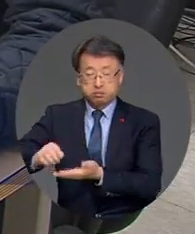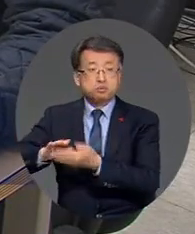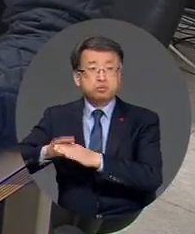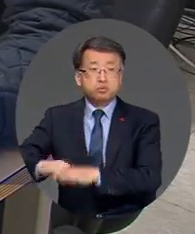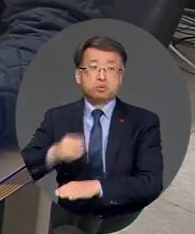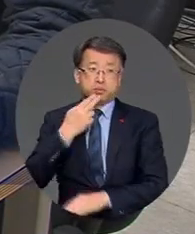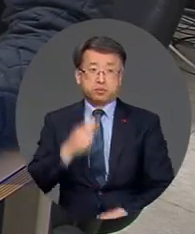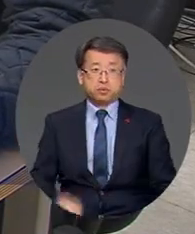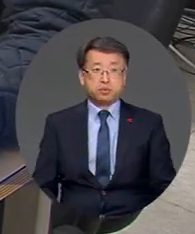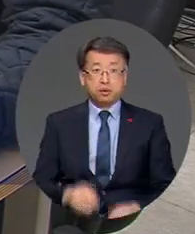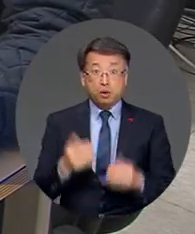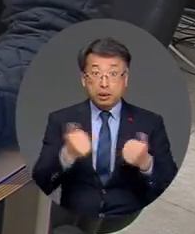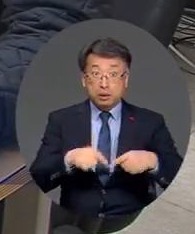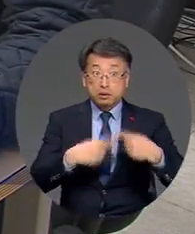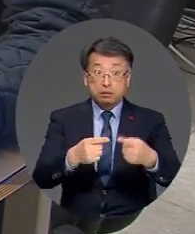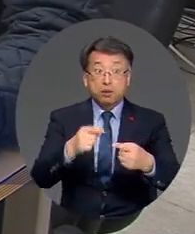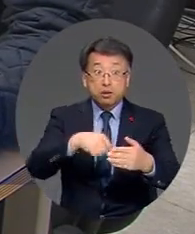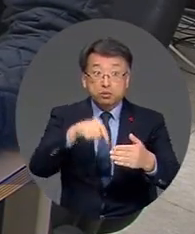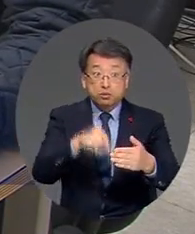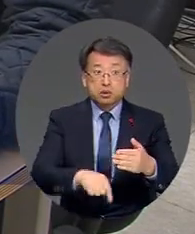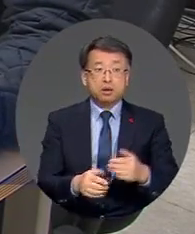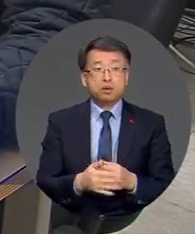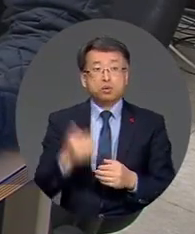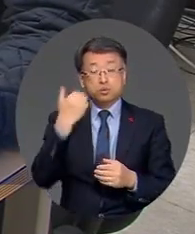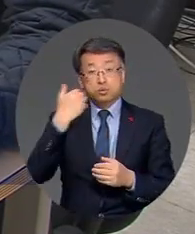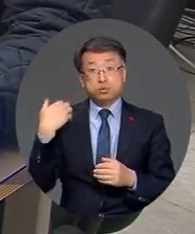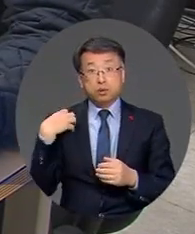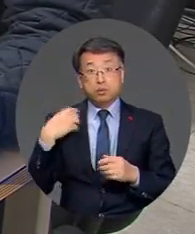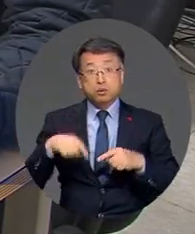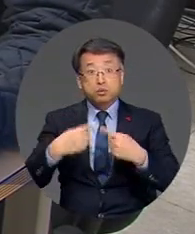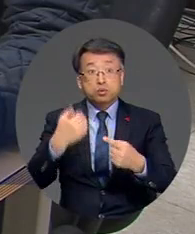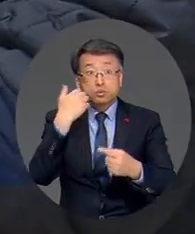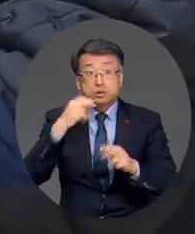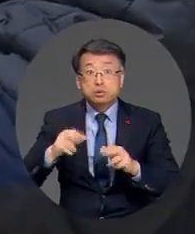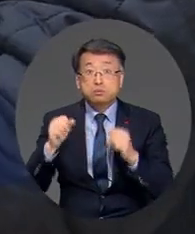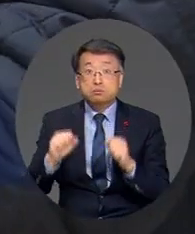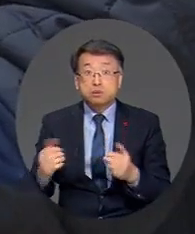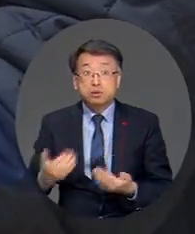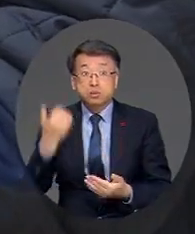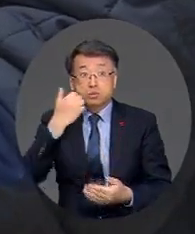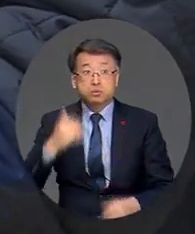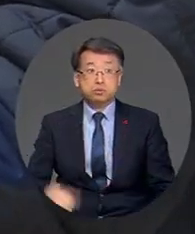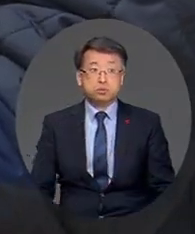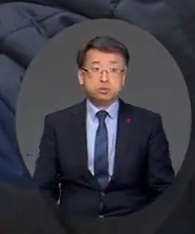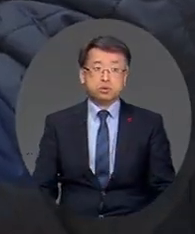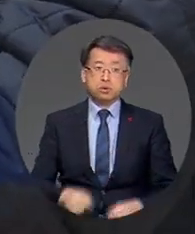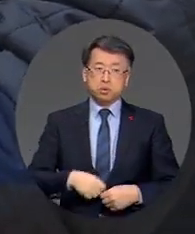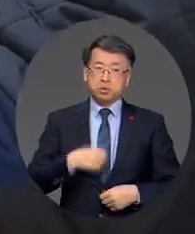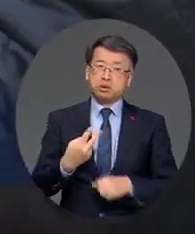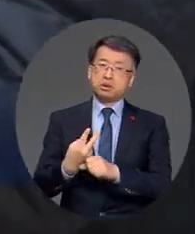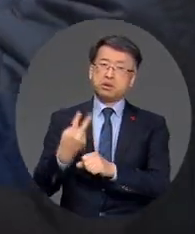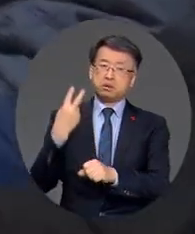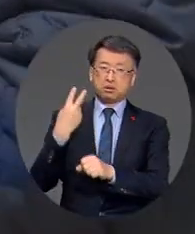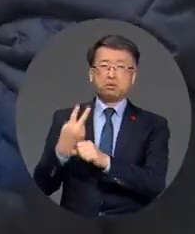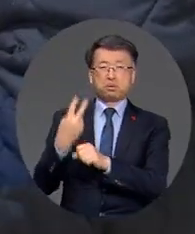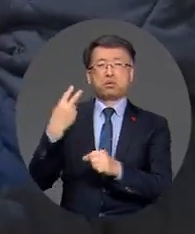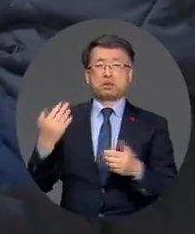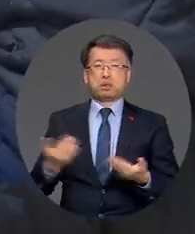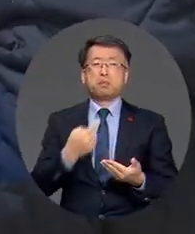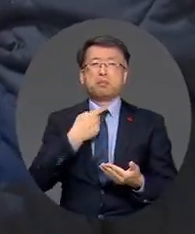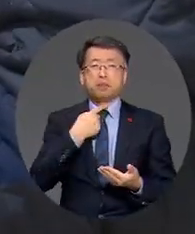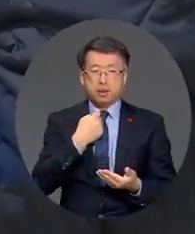그 협의 참여한 사람 중에서는 누구누구가 남아있을까요? 솔직히 그게 이런